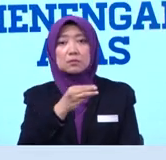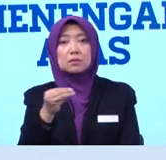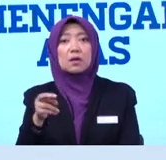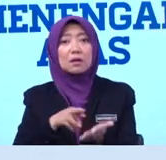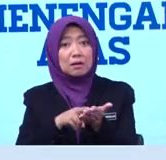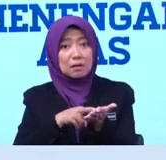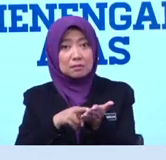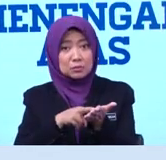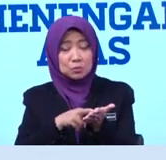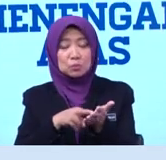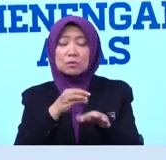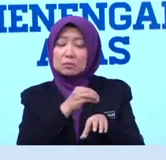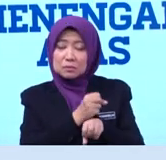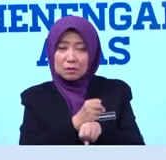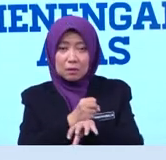berlebihan